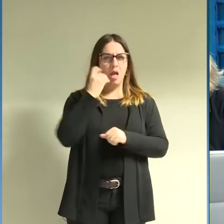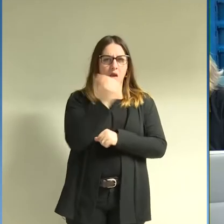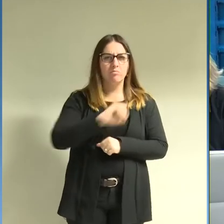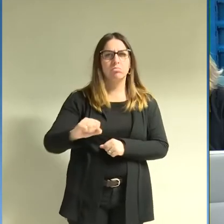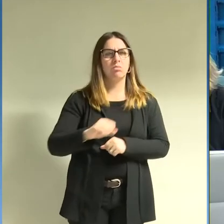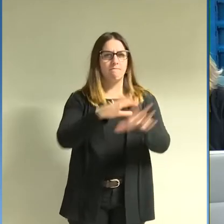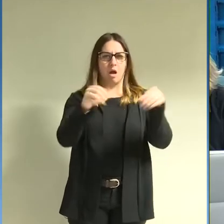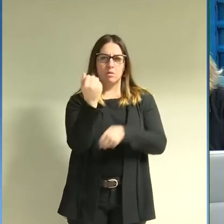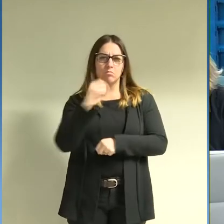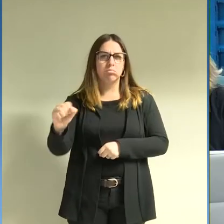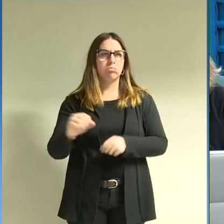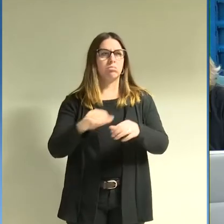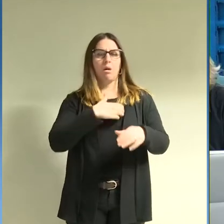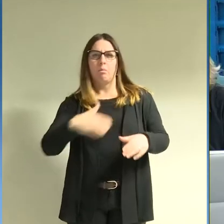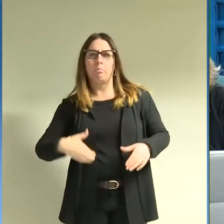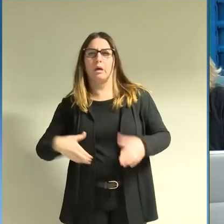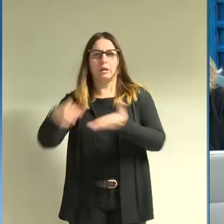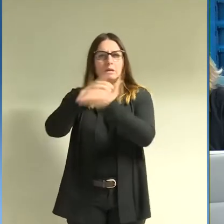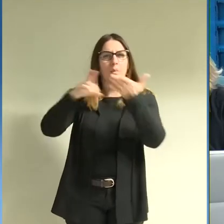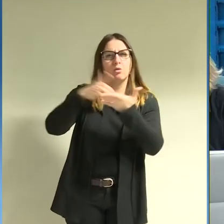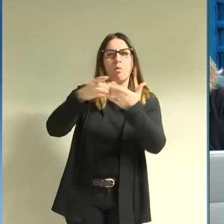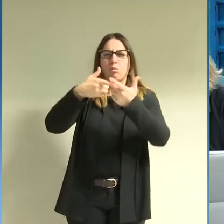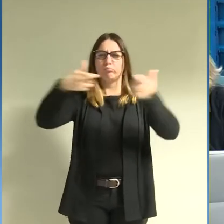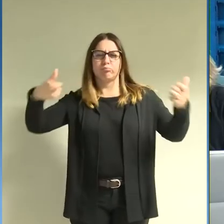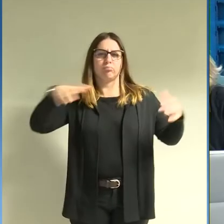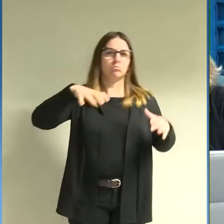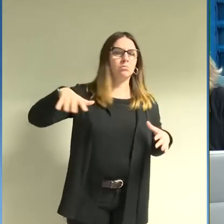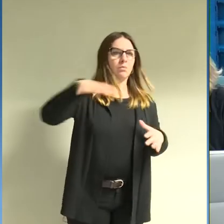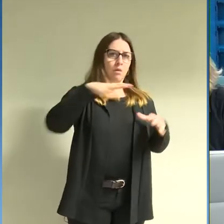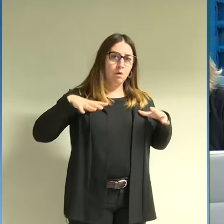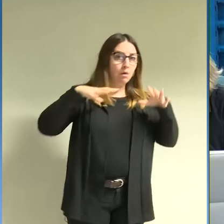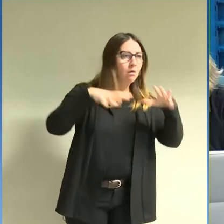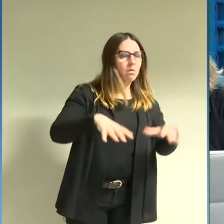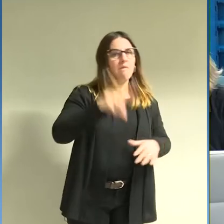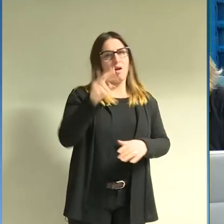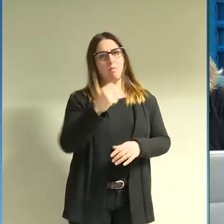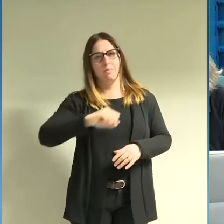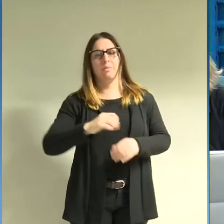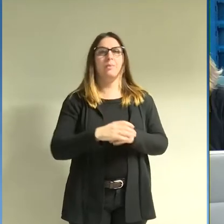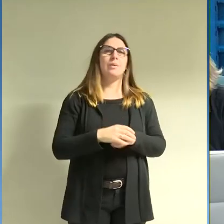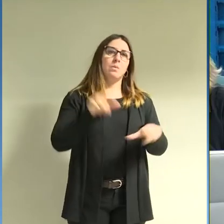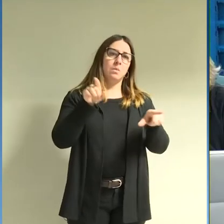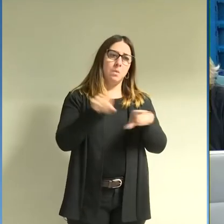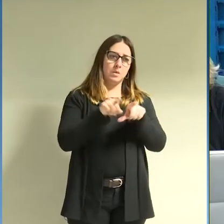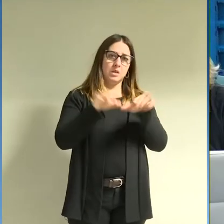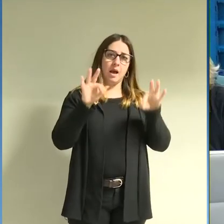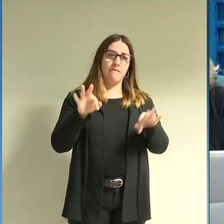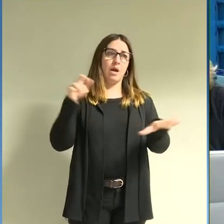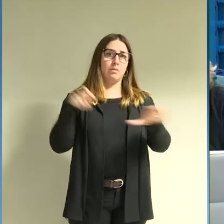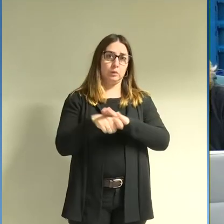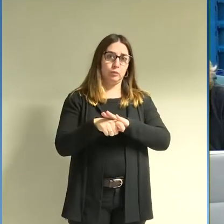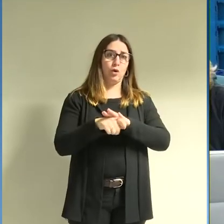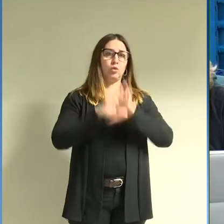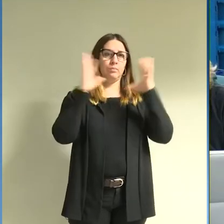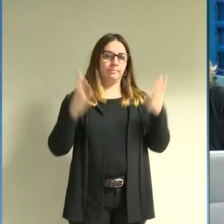locales qui sont pourtant des actrices importante par les locaux le personnel les subventions et